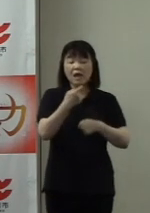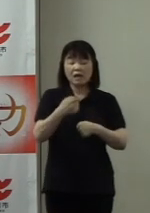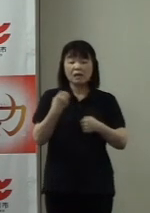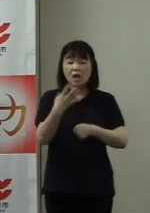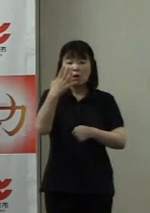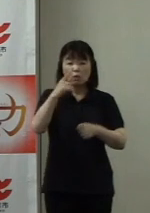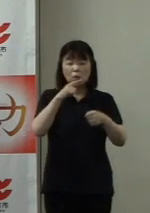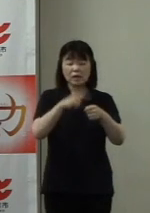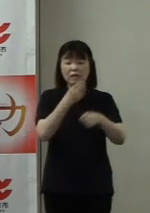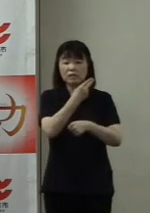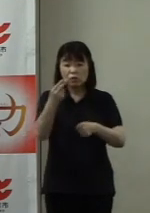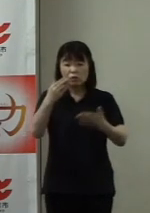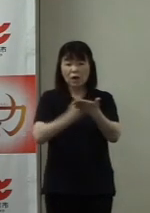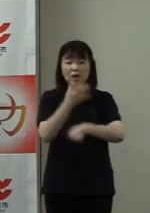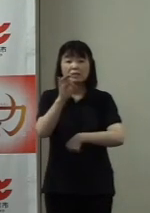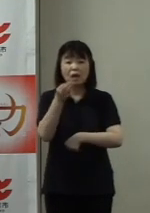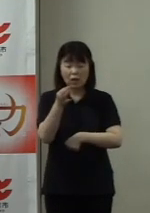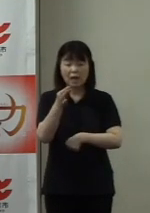基金に積み立てるということで、剰余金が、